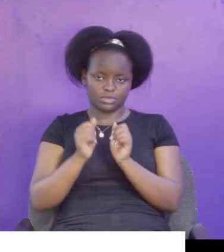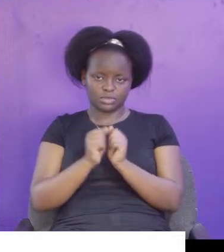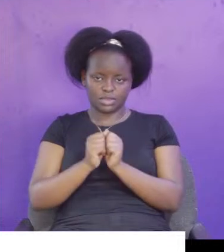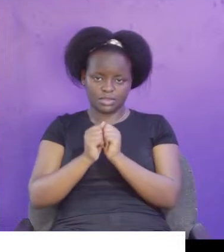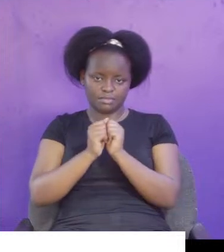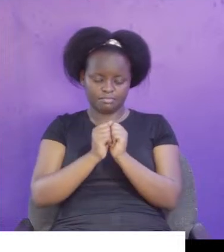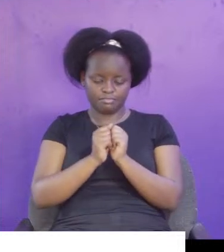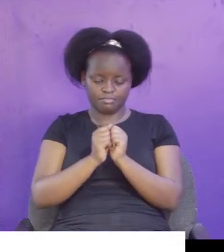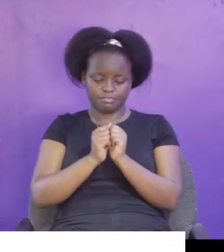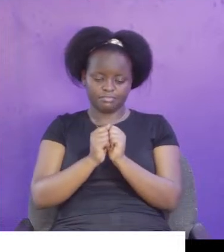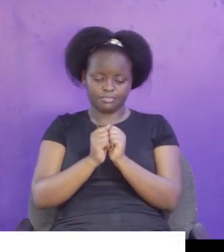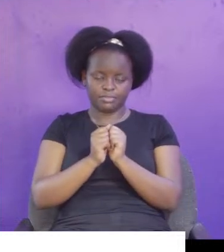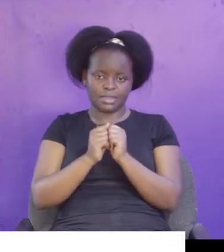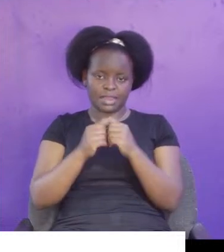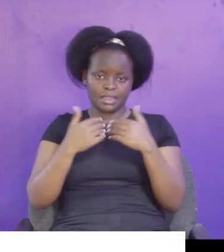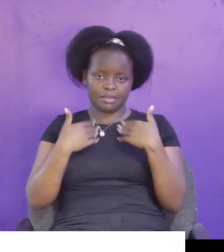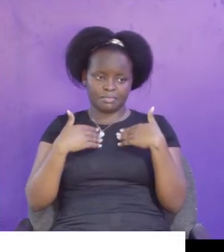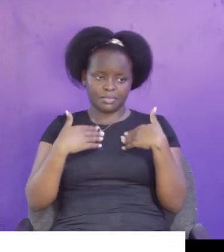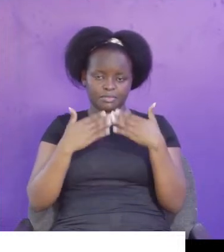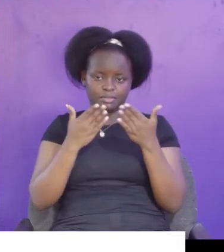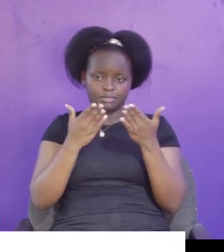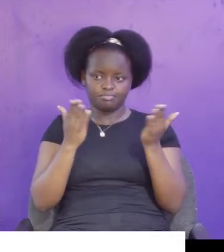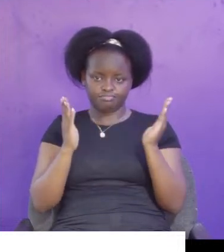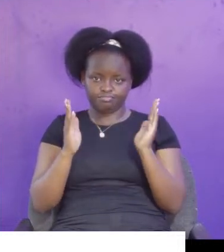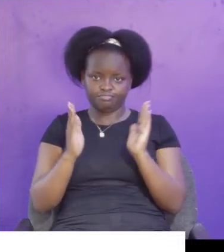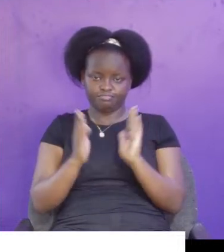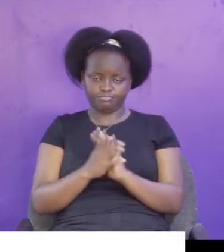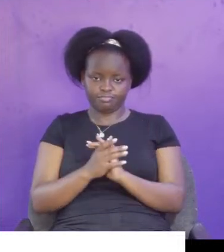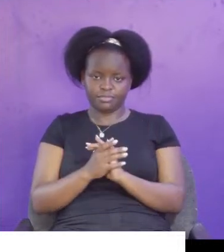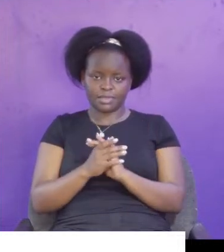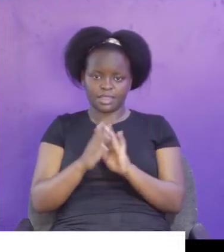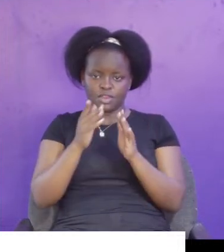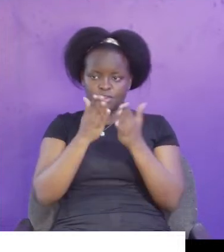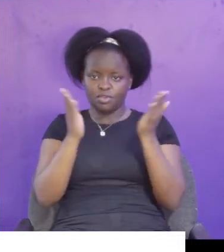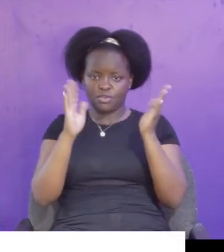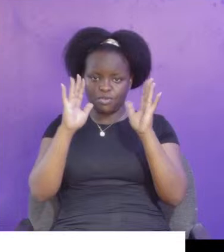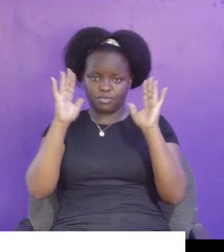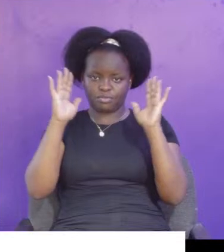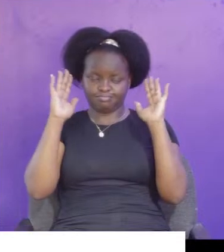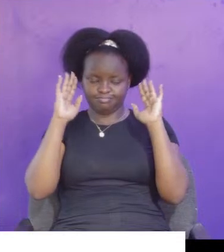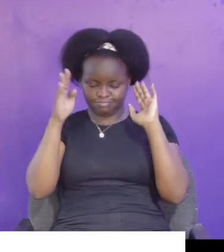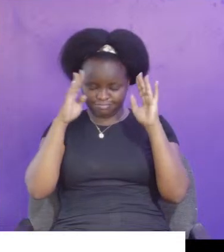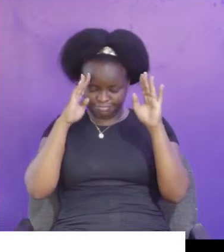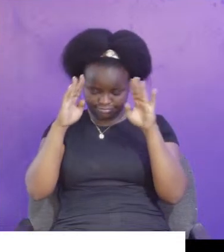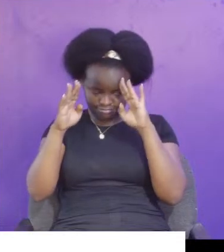waombolezaji wenzangu, hamjambo?